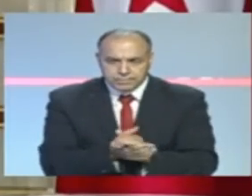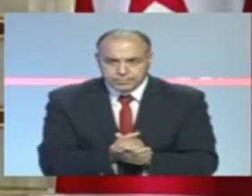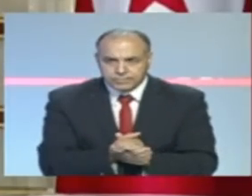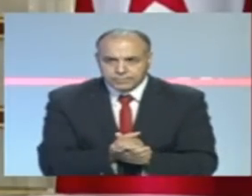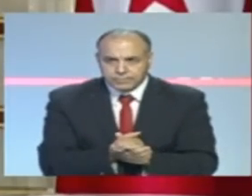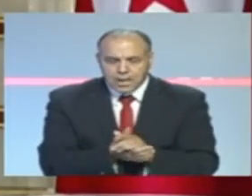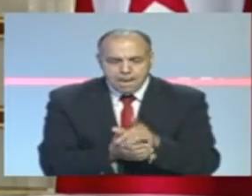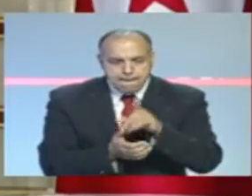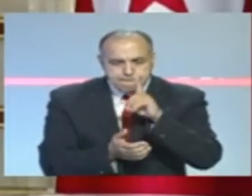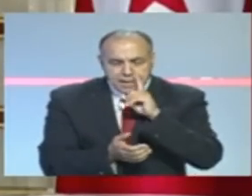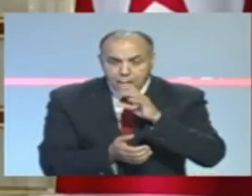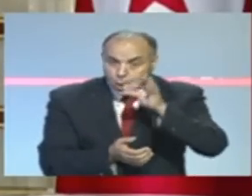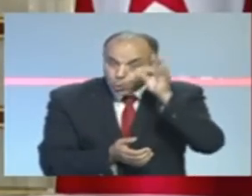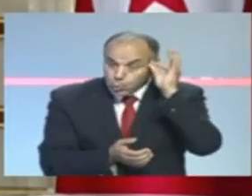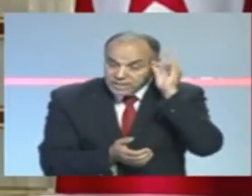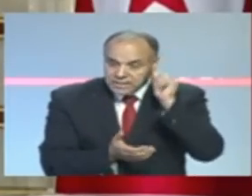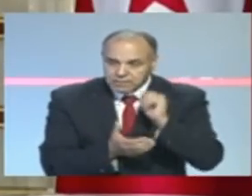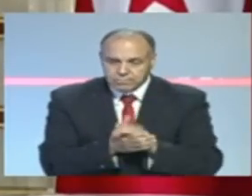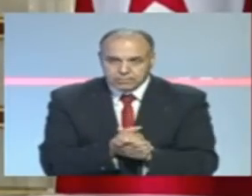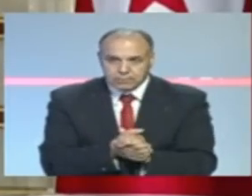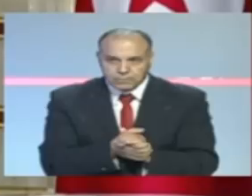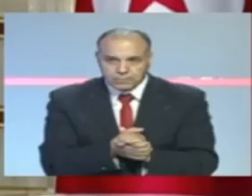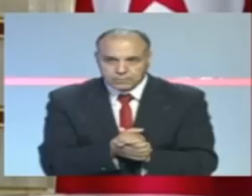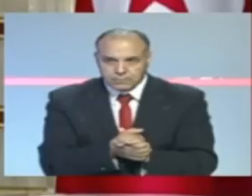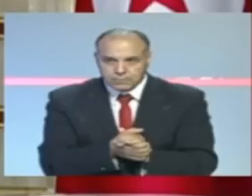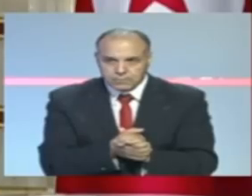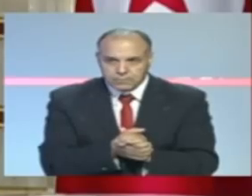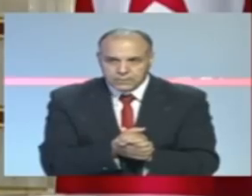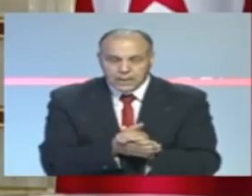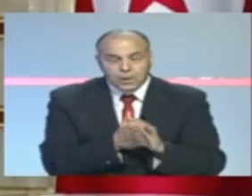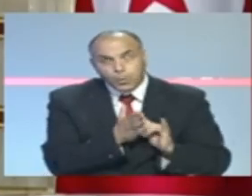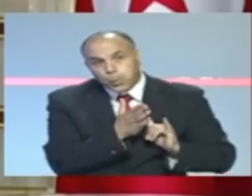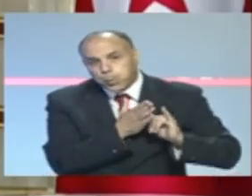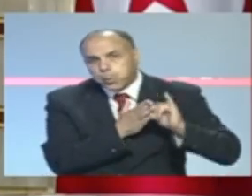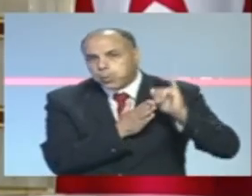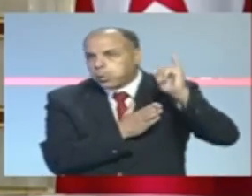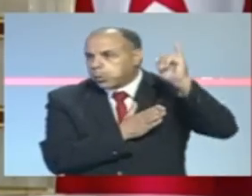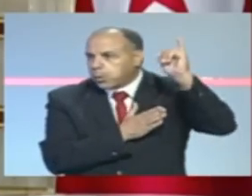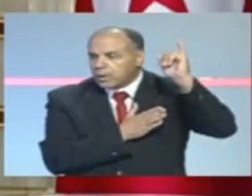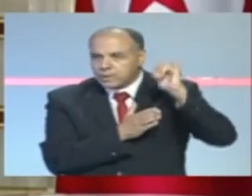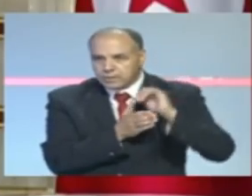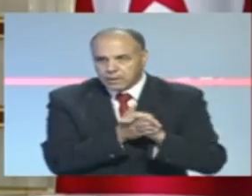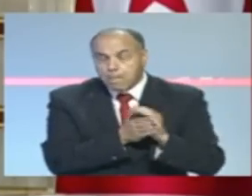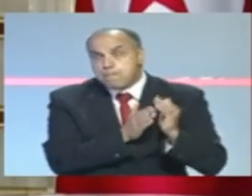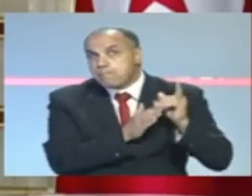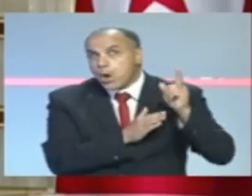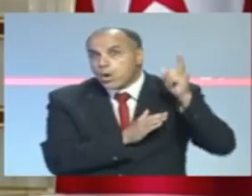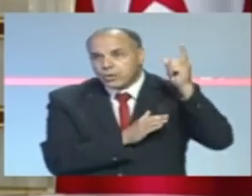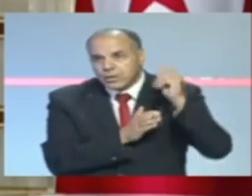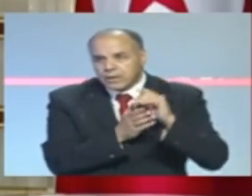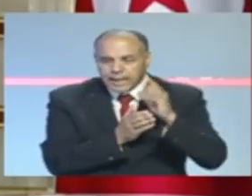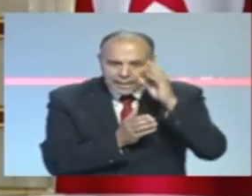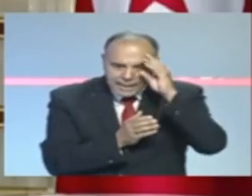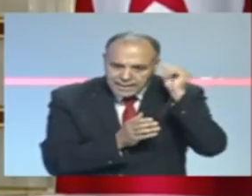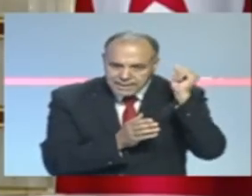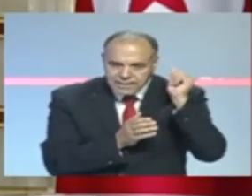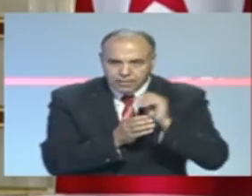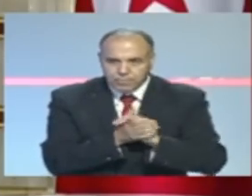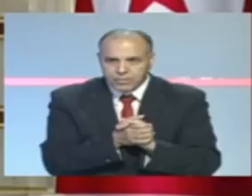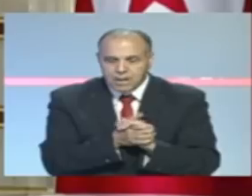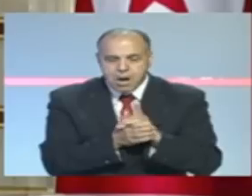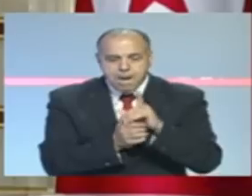والمراه التونسيه ستحل قو عاليه لن ننسى